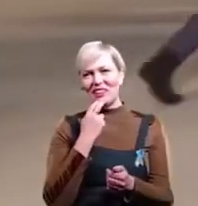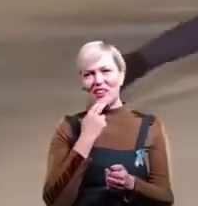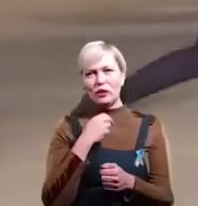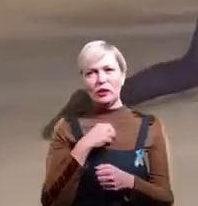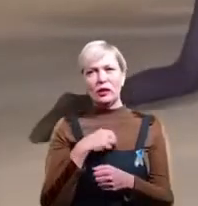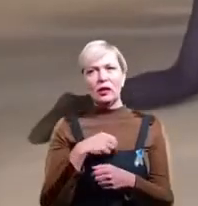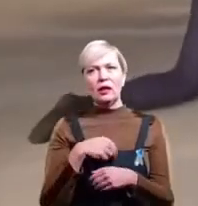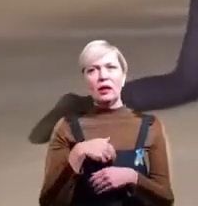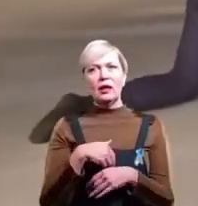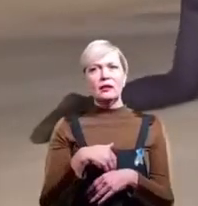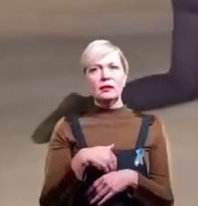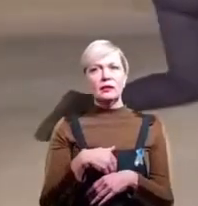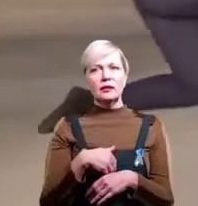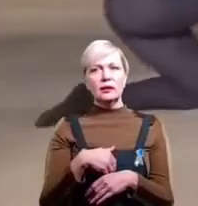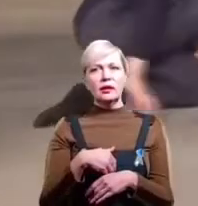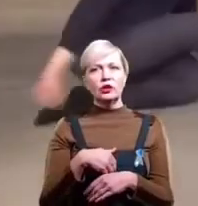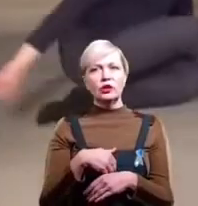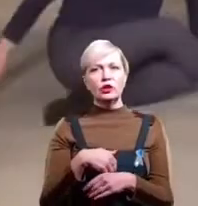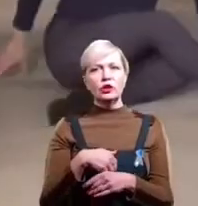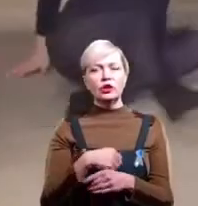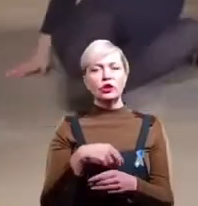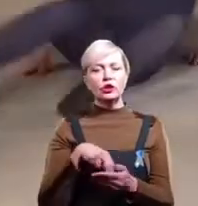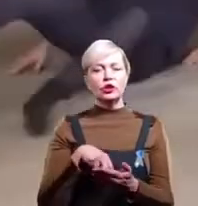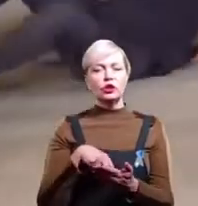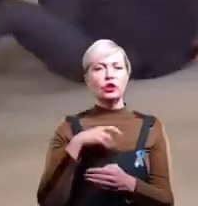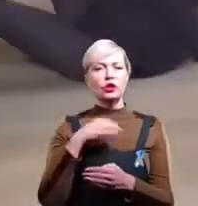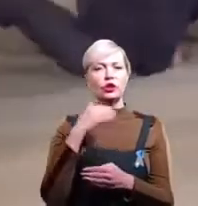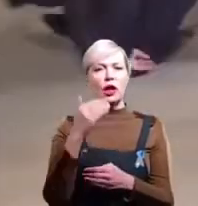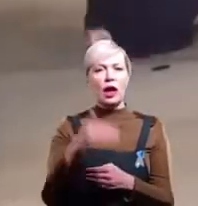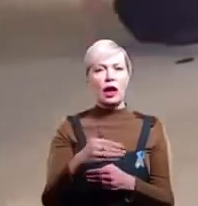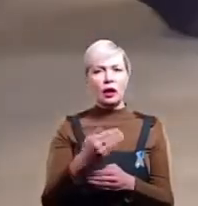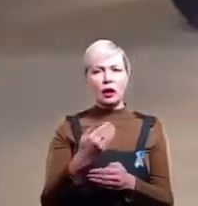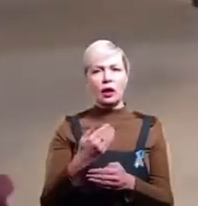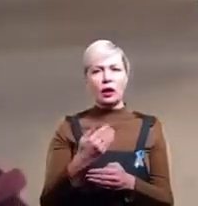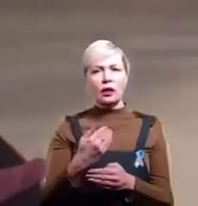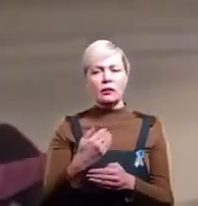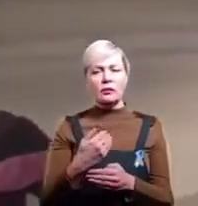партнер, шаг, и ухожу.